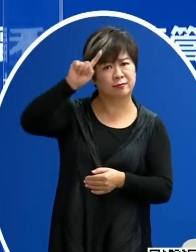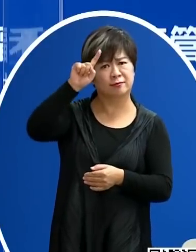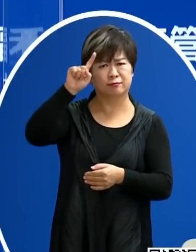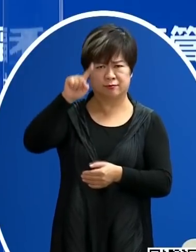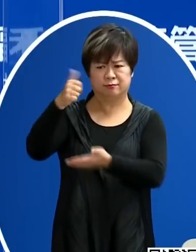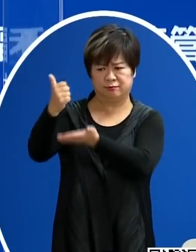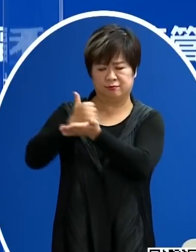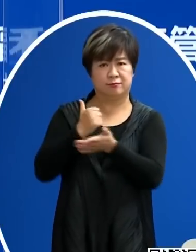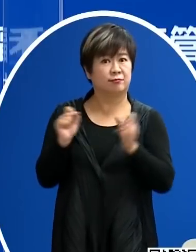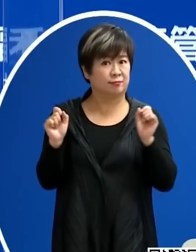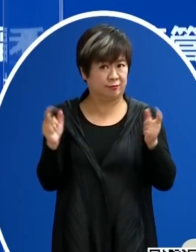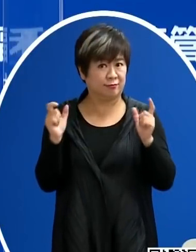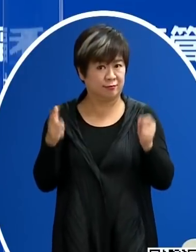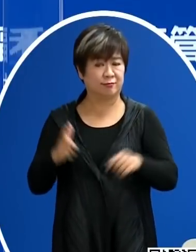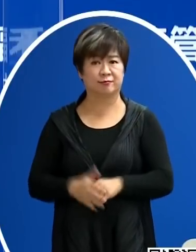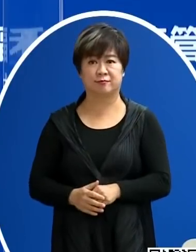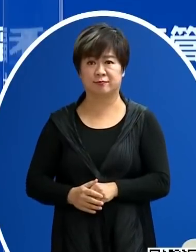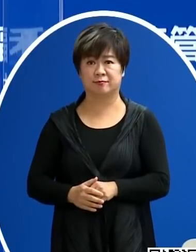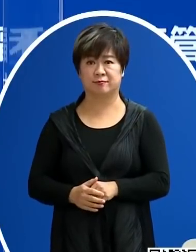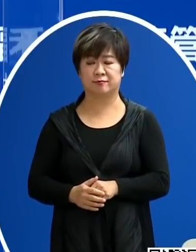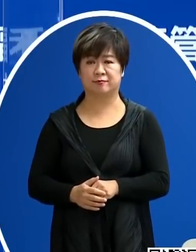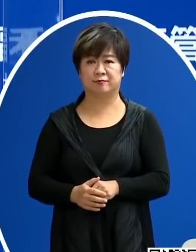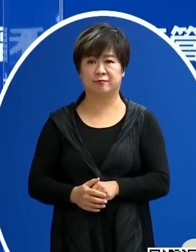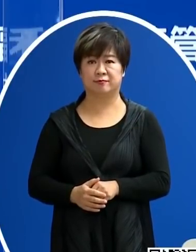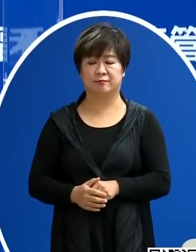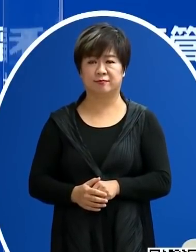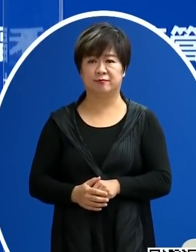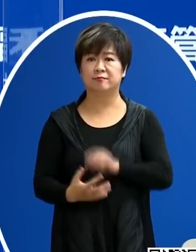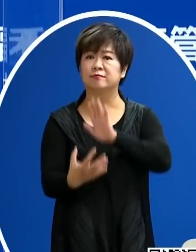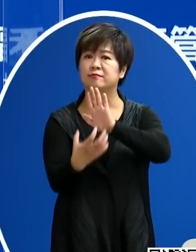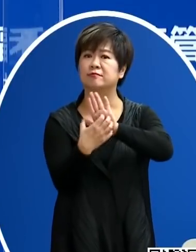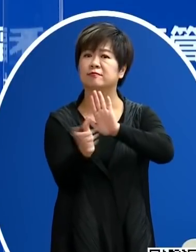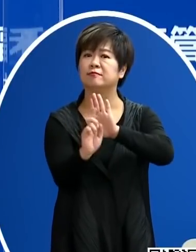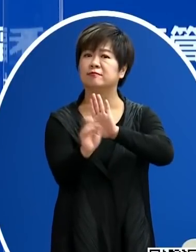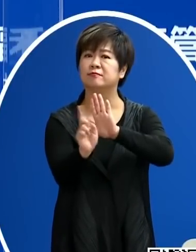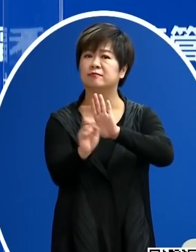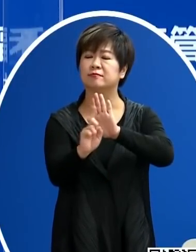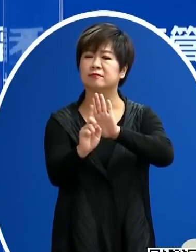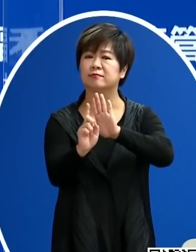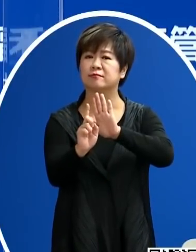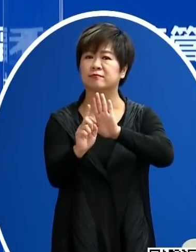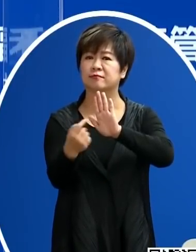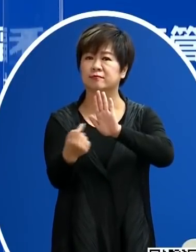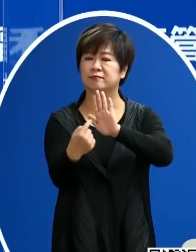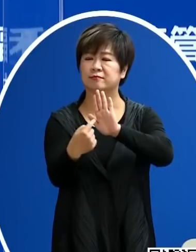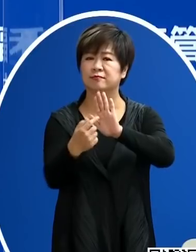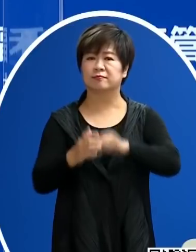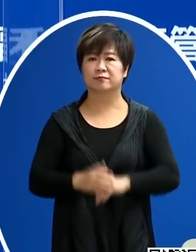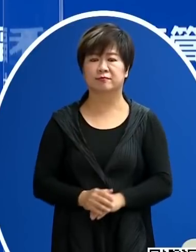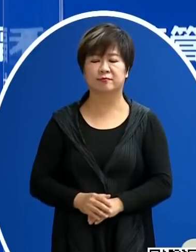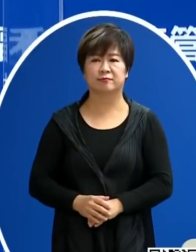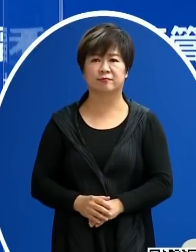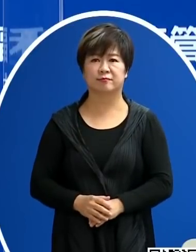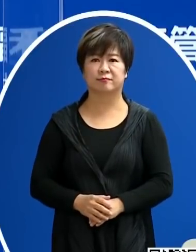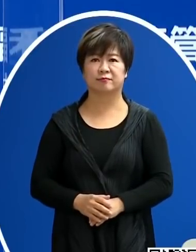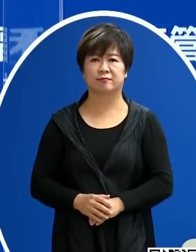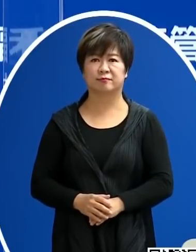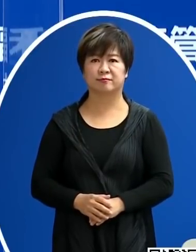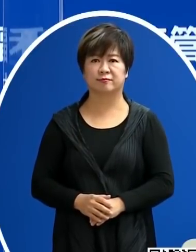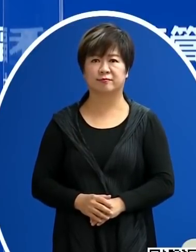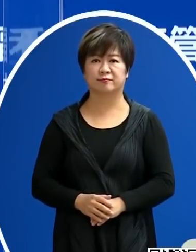的不太一样的地方，就是这个是基本上是我们在等于是